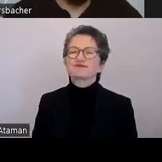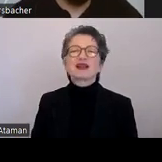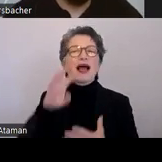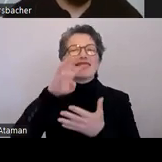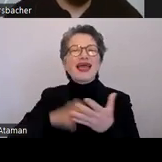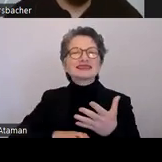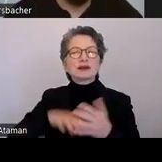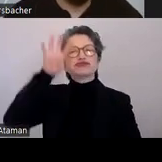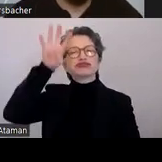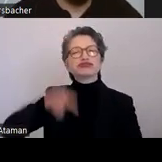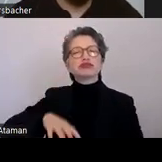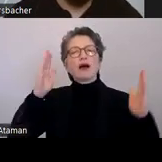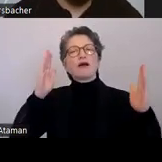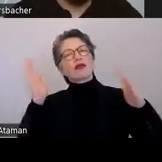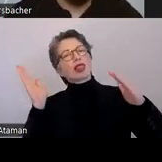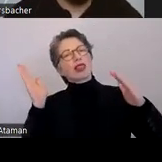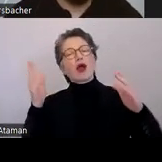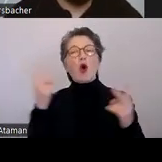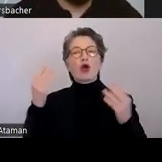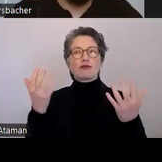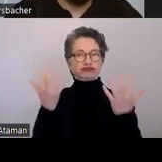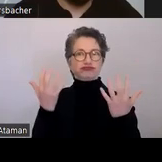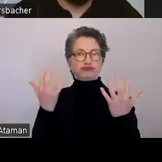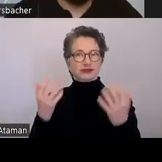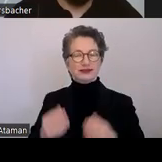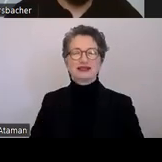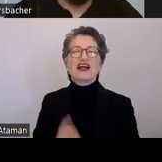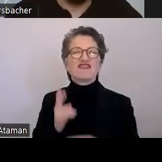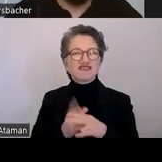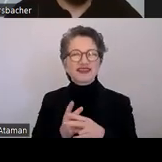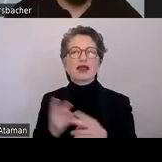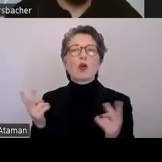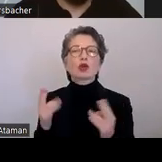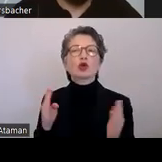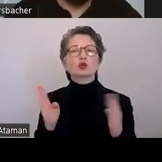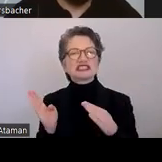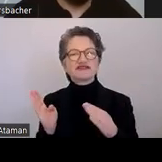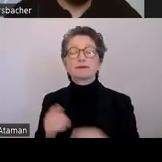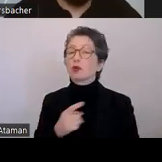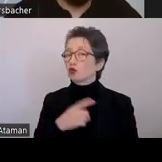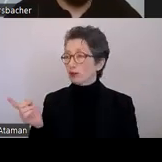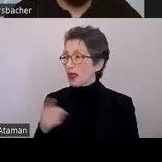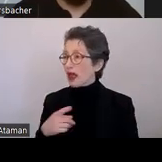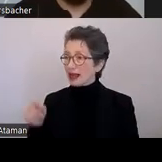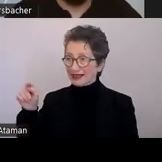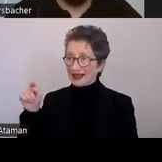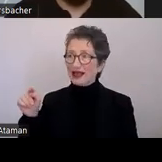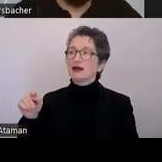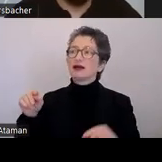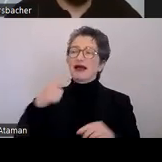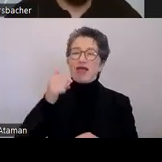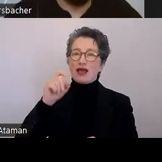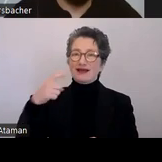Texte. Also hier besagt der Checkpunkt, es werden überall die Tags Strong und EM statt